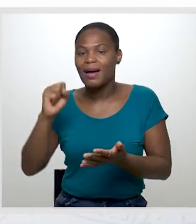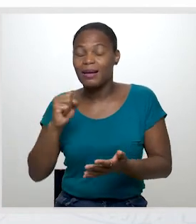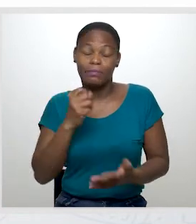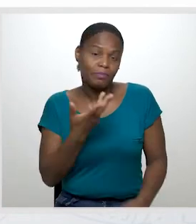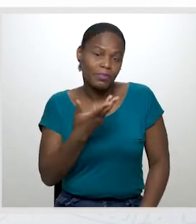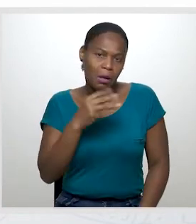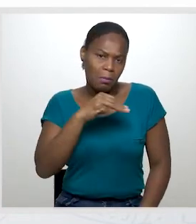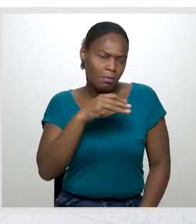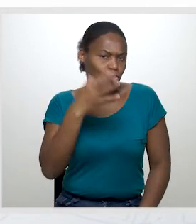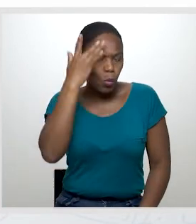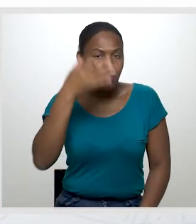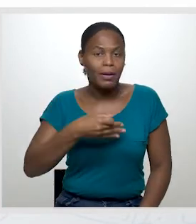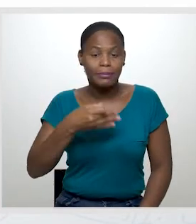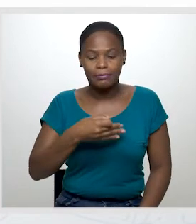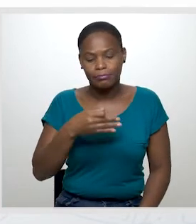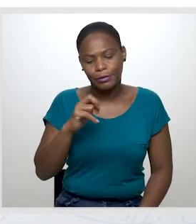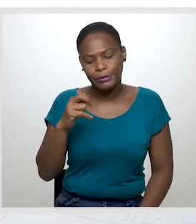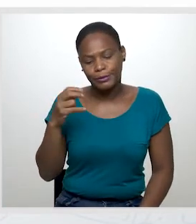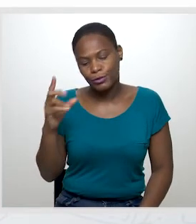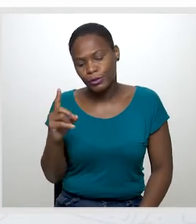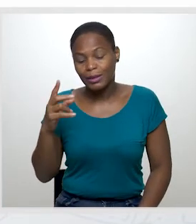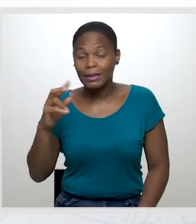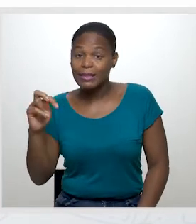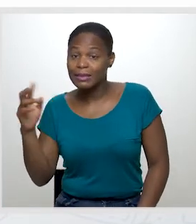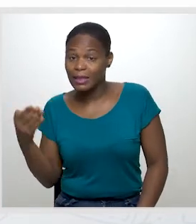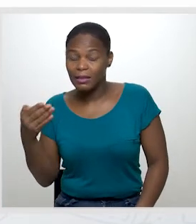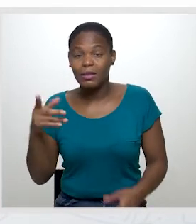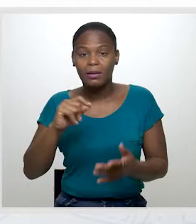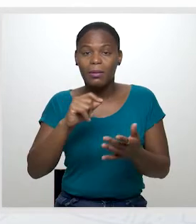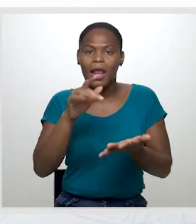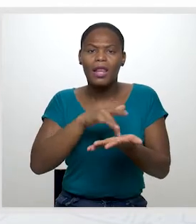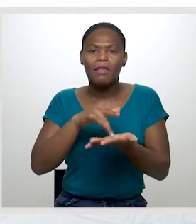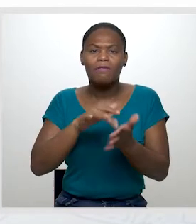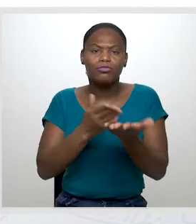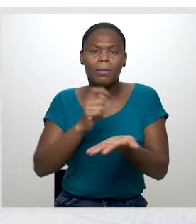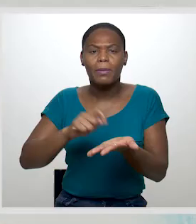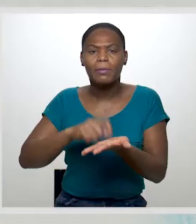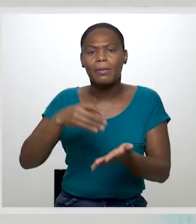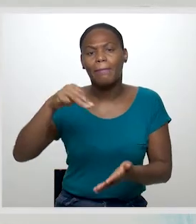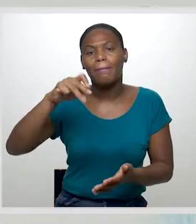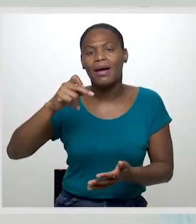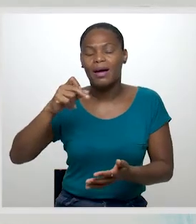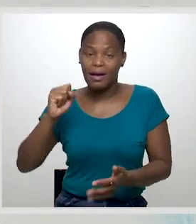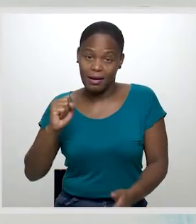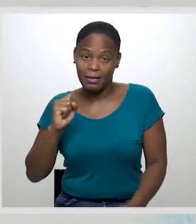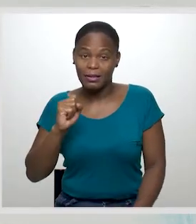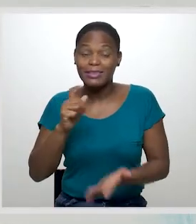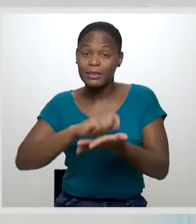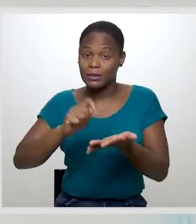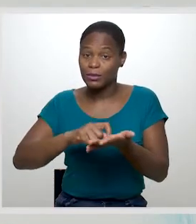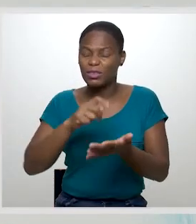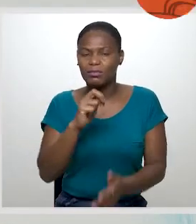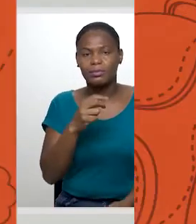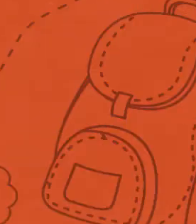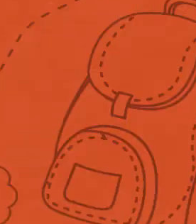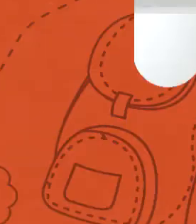et 37, ou bien le Mac 3, cahier d'exercice à la page 27. Tu es prêt? Alors on peut